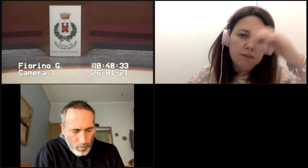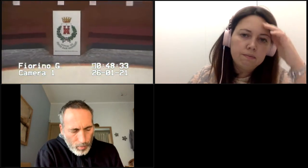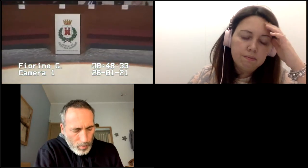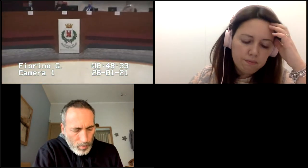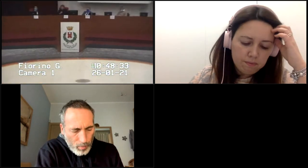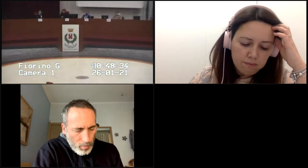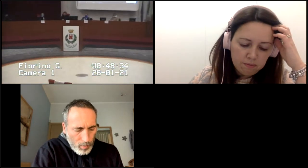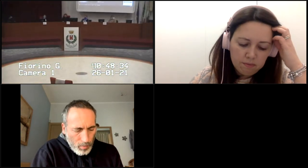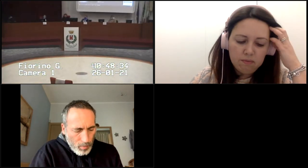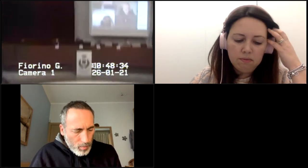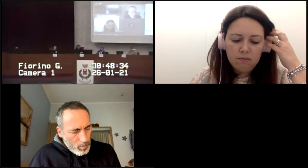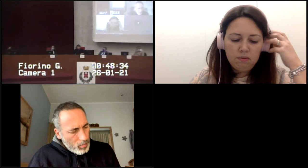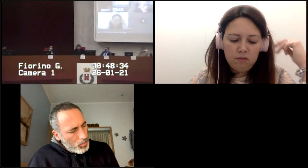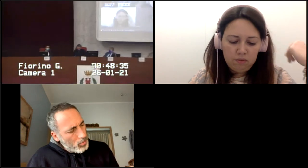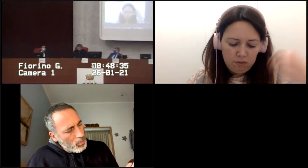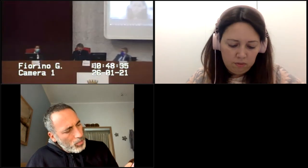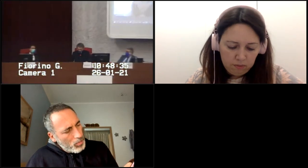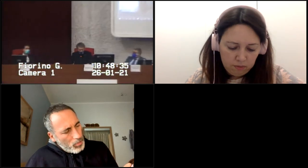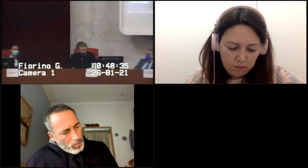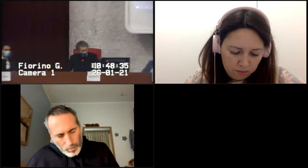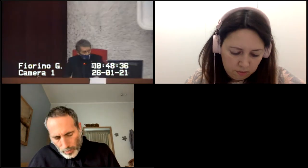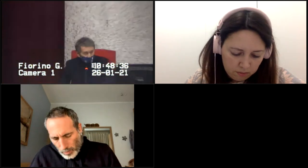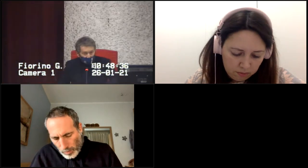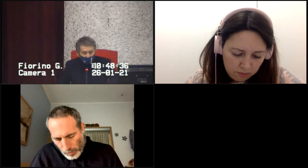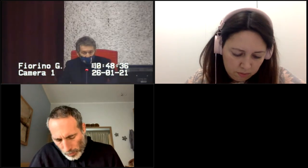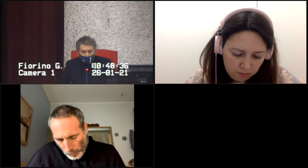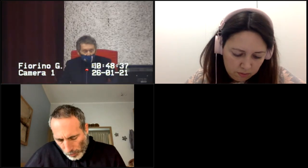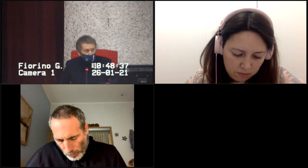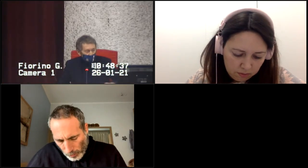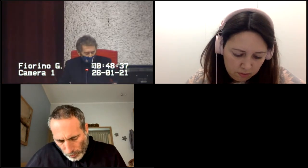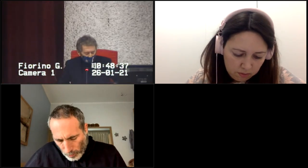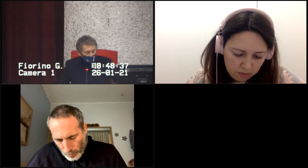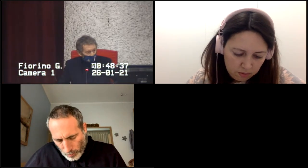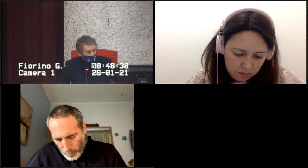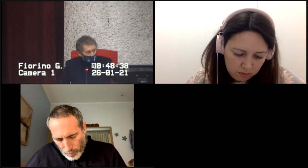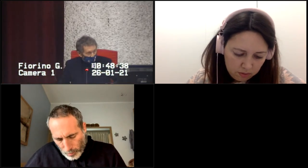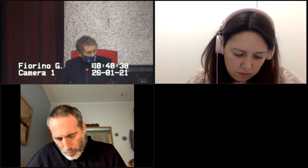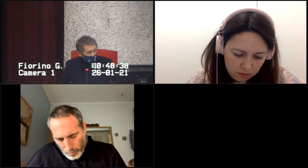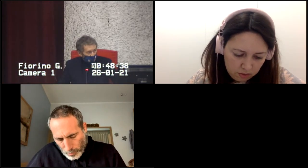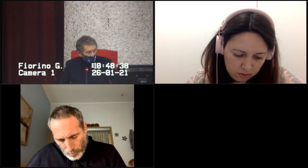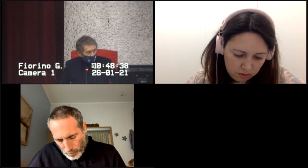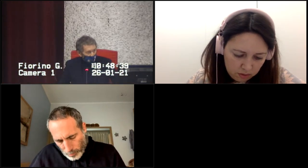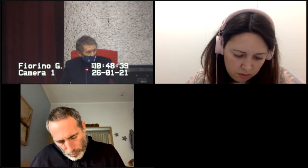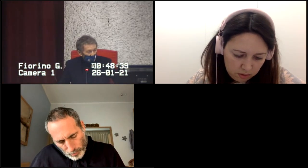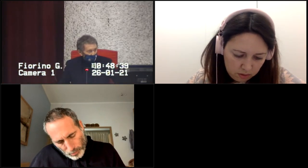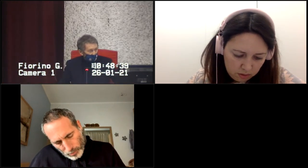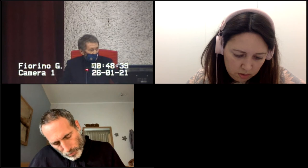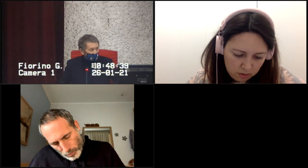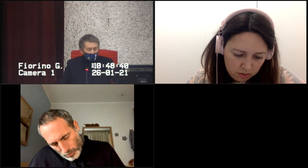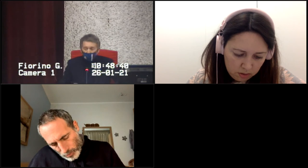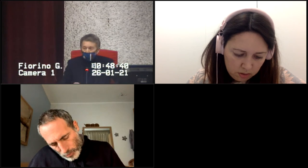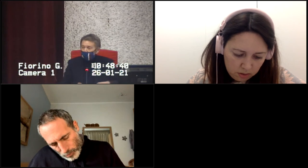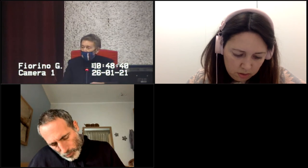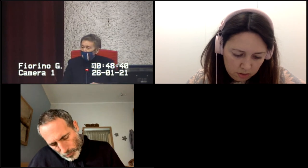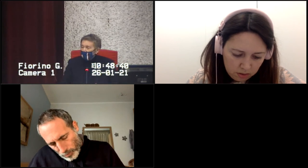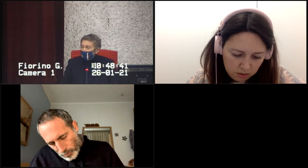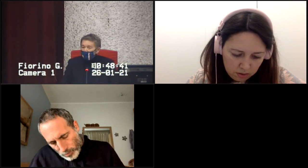Mi permetto di prendere un attimo la parola, consigliere Vino, perché se mi ascolta le sarei